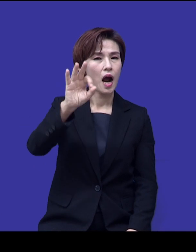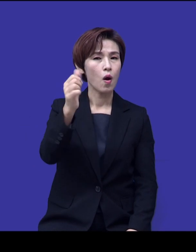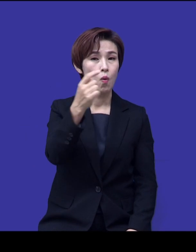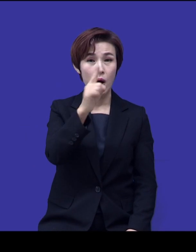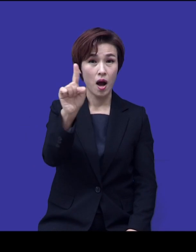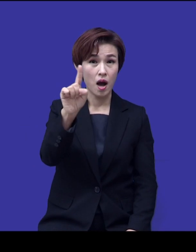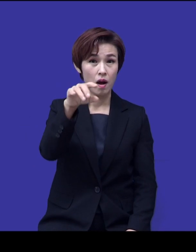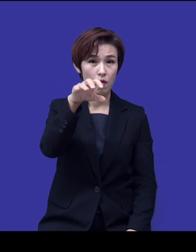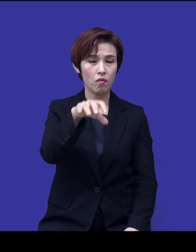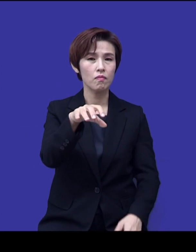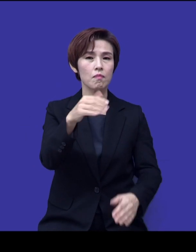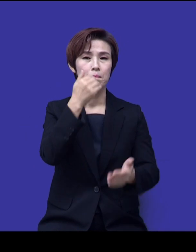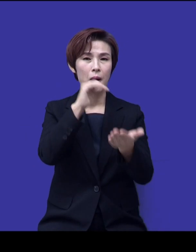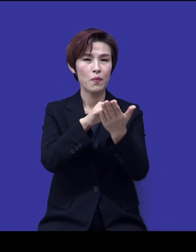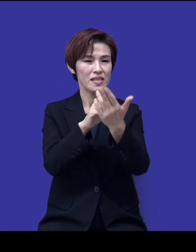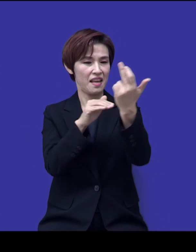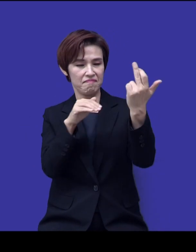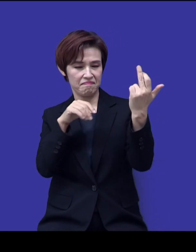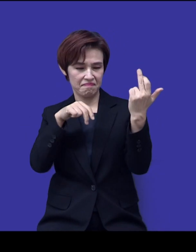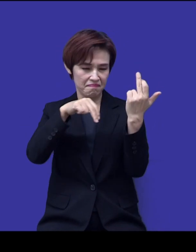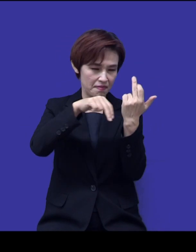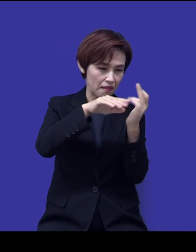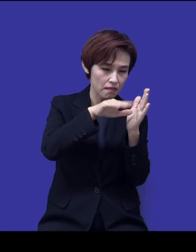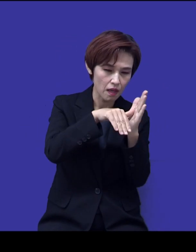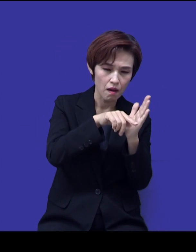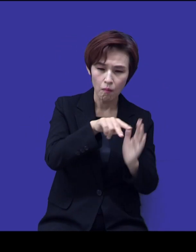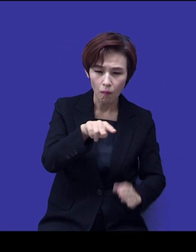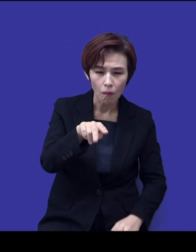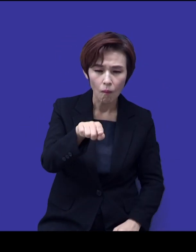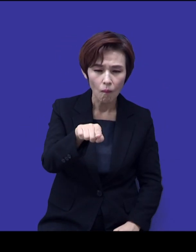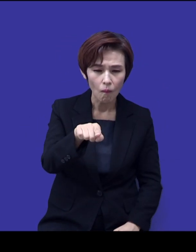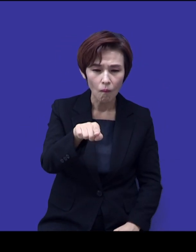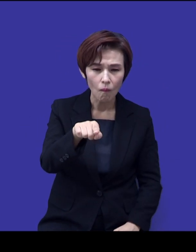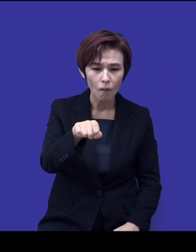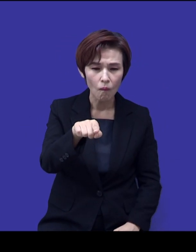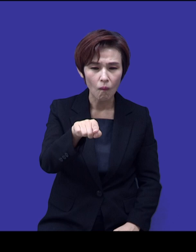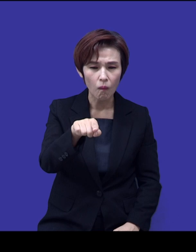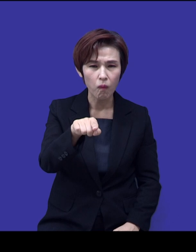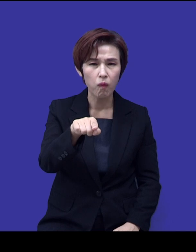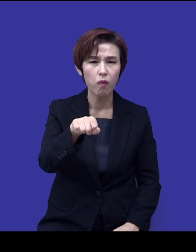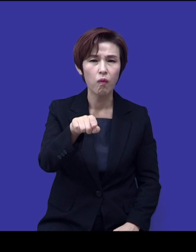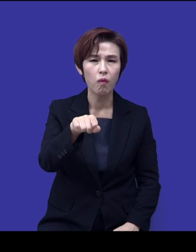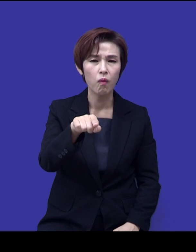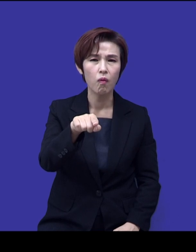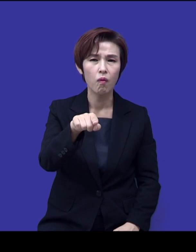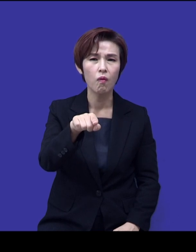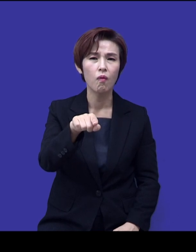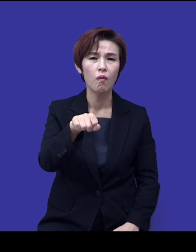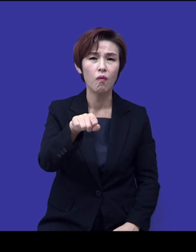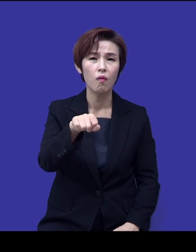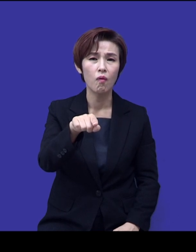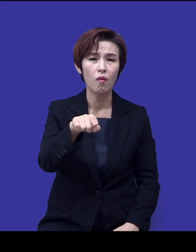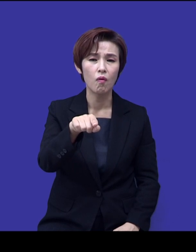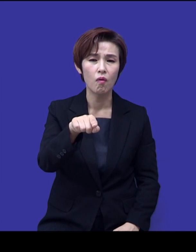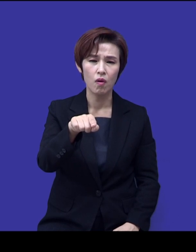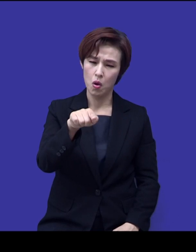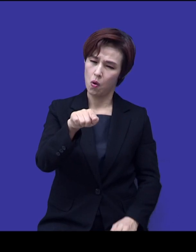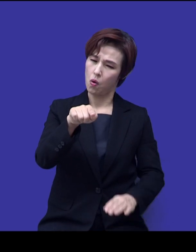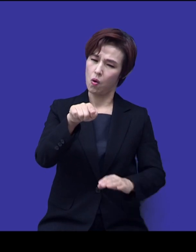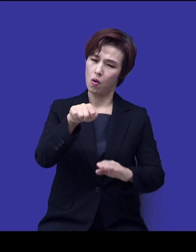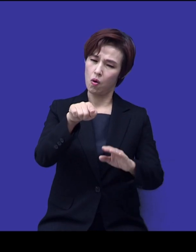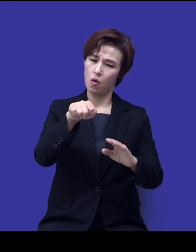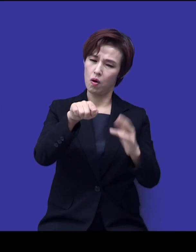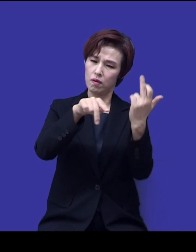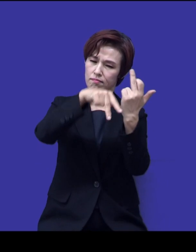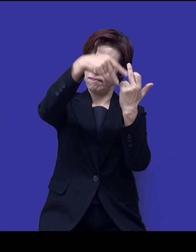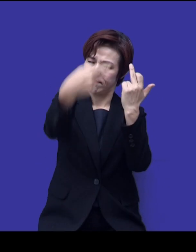네. 바위산 옆을 지나가게 됐는데 예. 지나가다 보니까 예. 그때 이제 비장애인이어서 계속 걸어다녔죠. 예, 예. 여기서 떨어지면